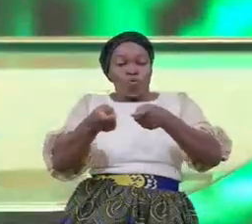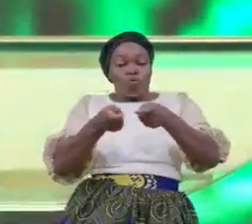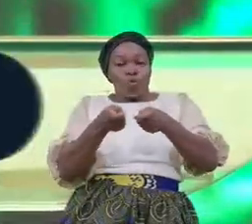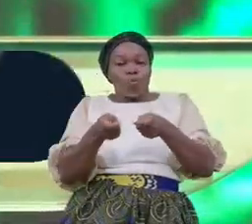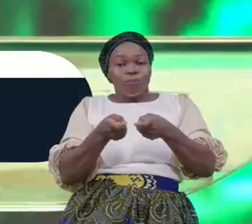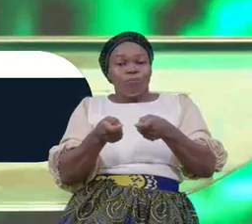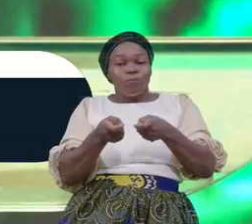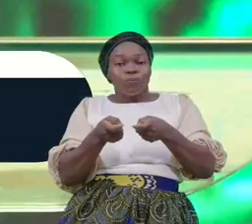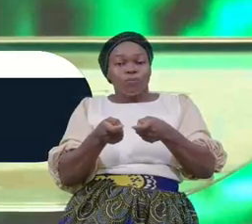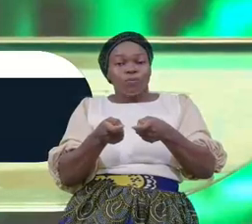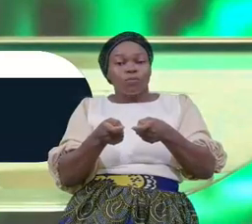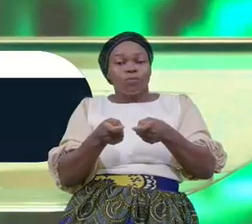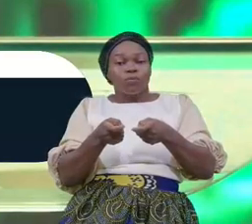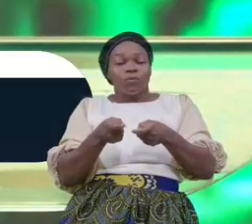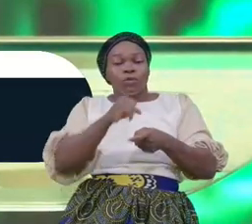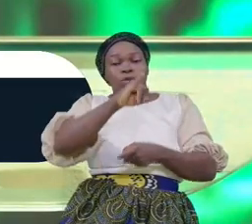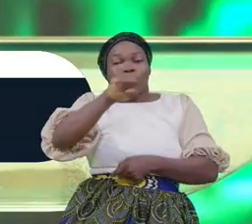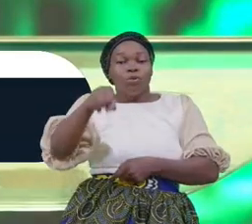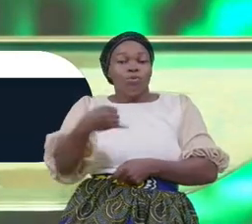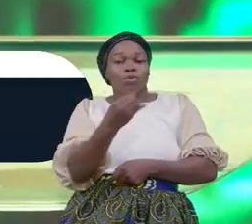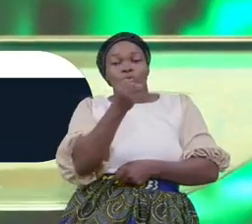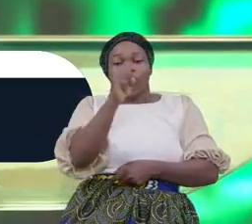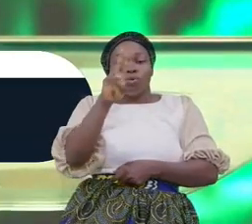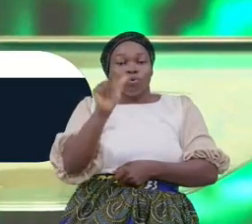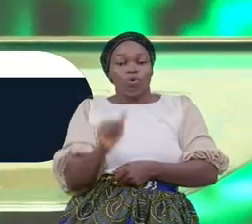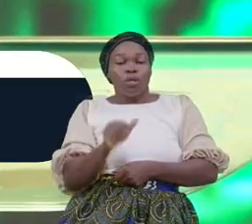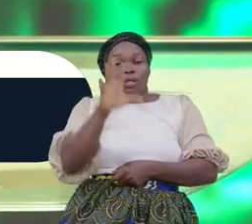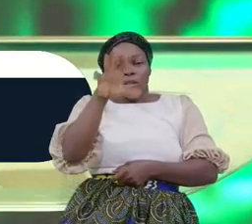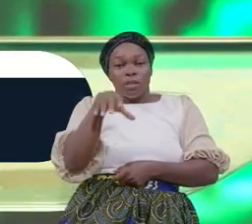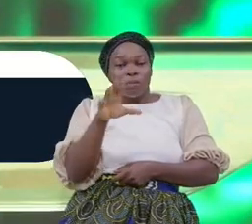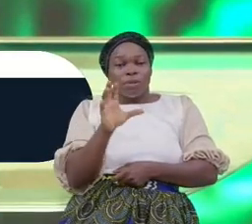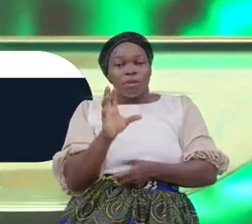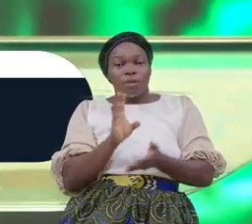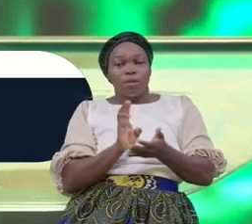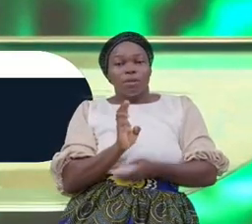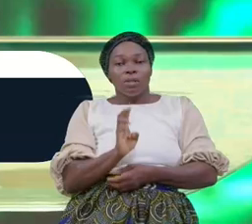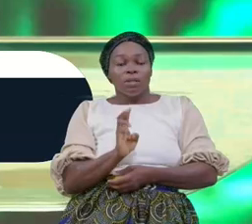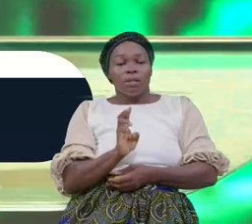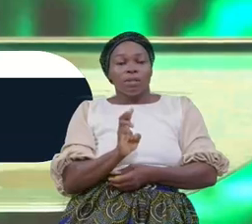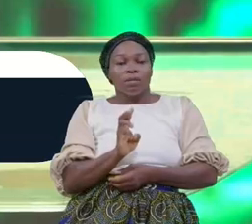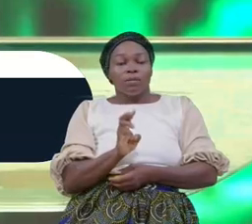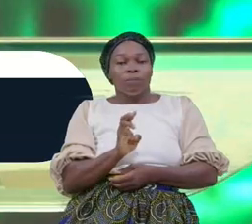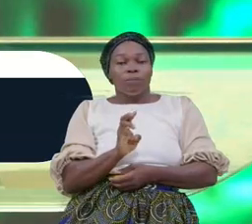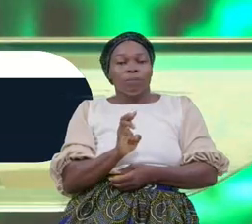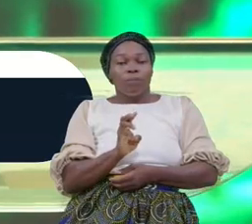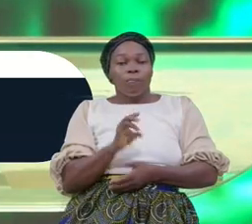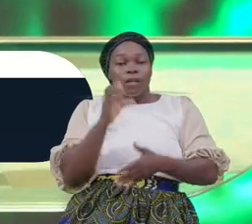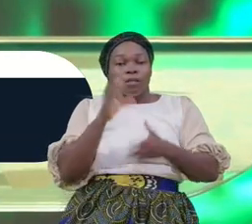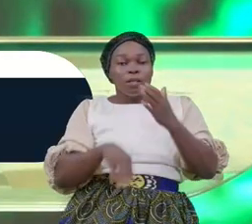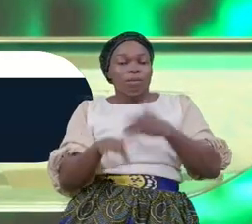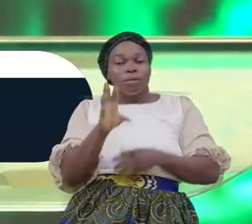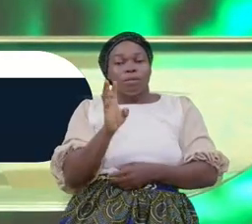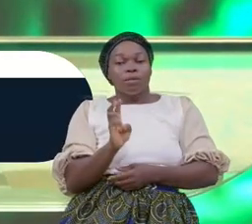la parole. Voyons toujours, allons à Josué chapitre 6. Josué au chapitre